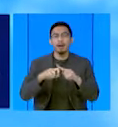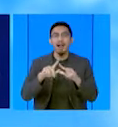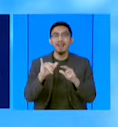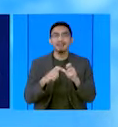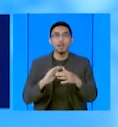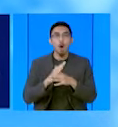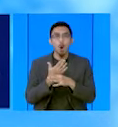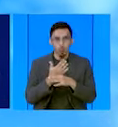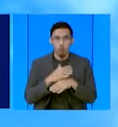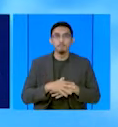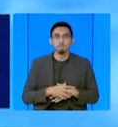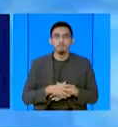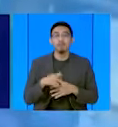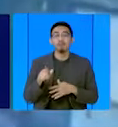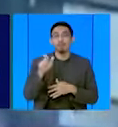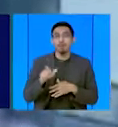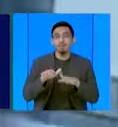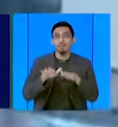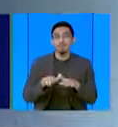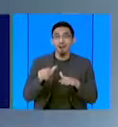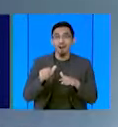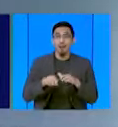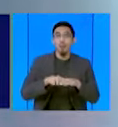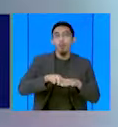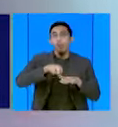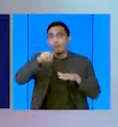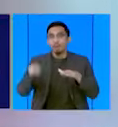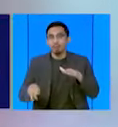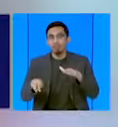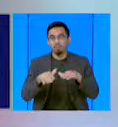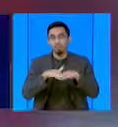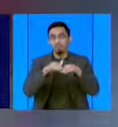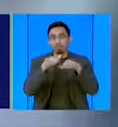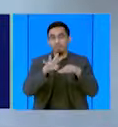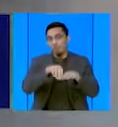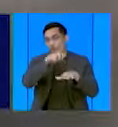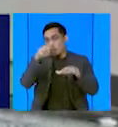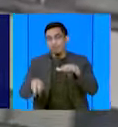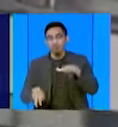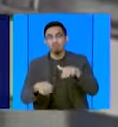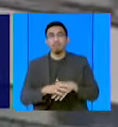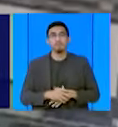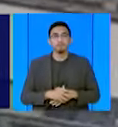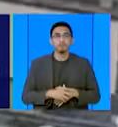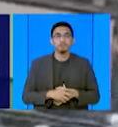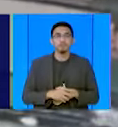Satu korban tewas merupakan bayi. Seorang penghuni nekat melompat dari ruko berlantai empat ini.